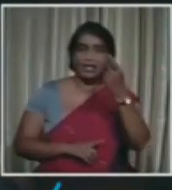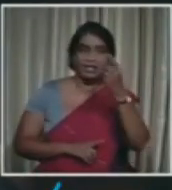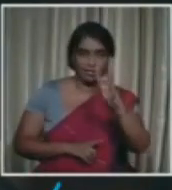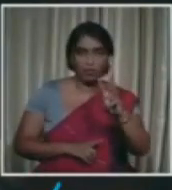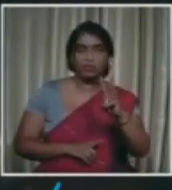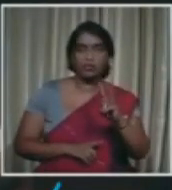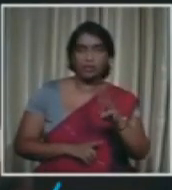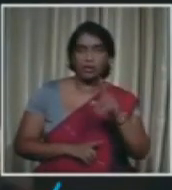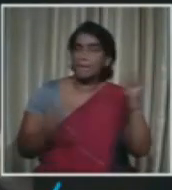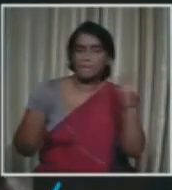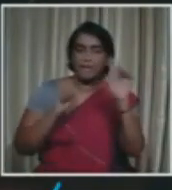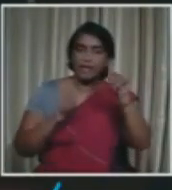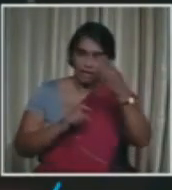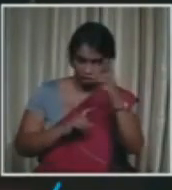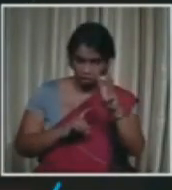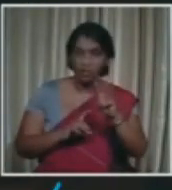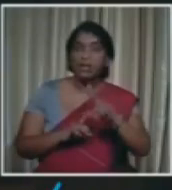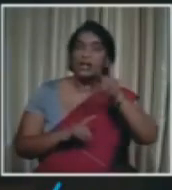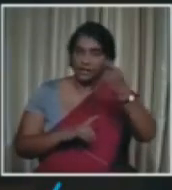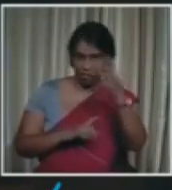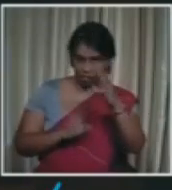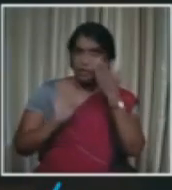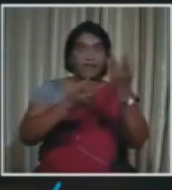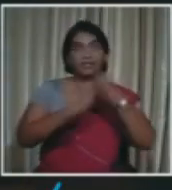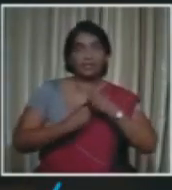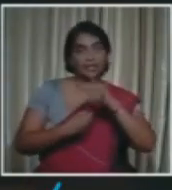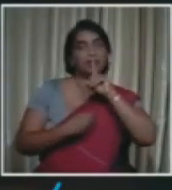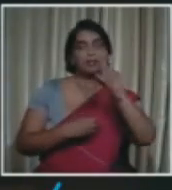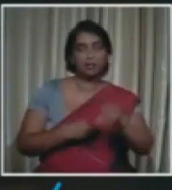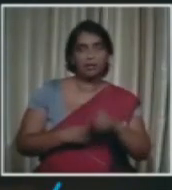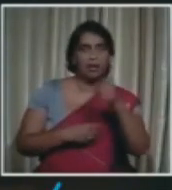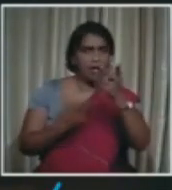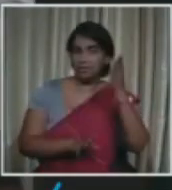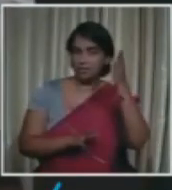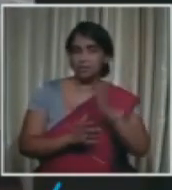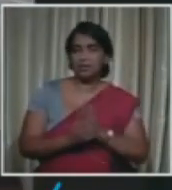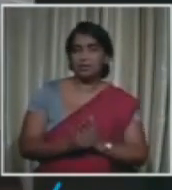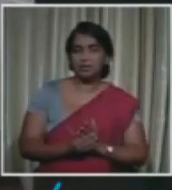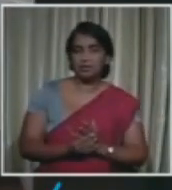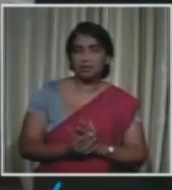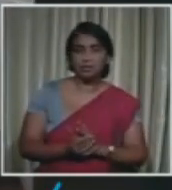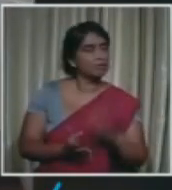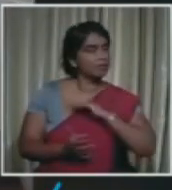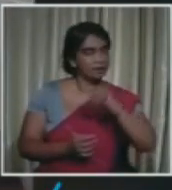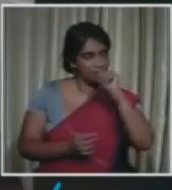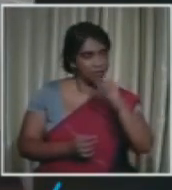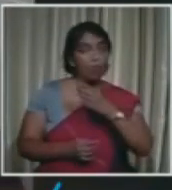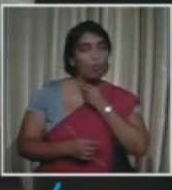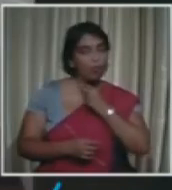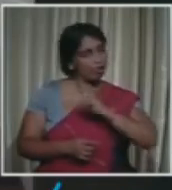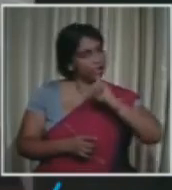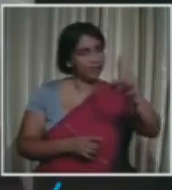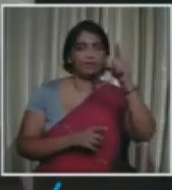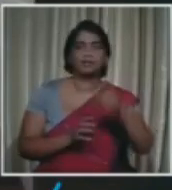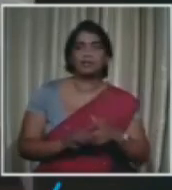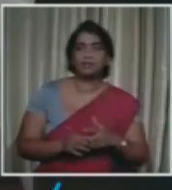කොහොමදක් තියෙනවා බය වෙන්න එපා. 113 පෙන්වන්න නම් ඉස්සරහට. කොහොමද ඔබතුමා මෙහෙම පච කියන්නේ? කියනවා පැහැදිලි ඔබතුමා ටොම් පචෙක් කියන්නේ.